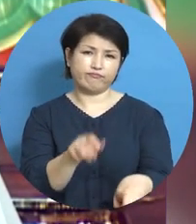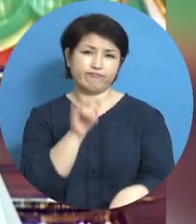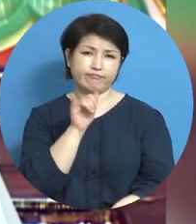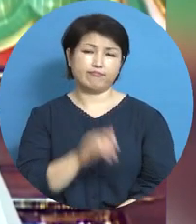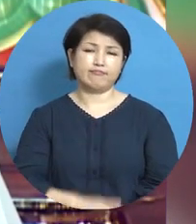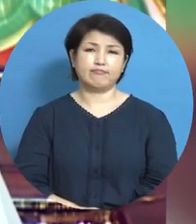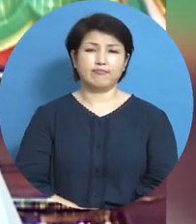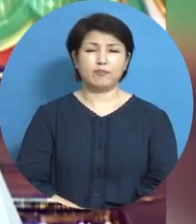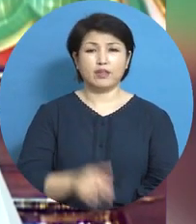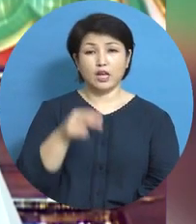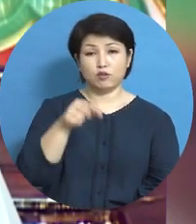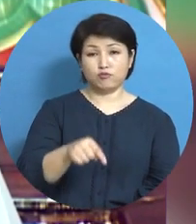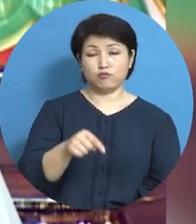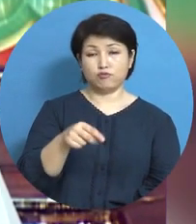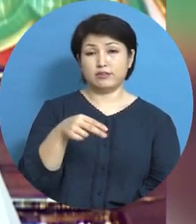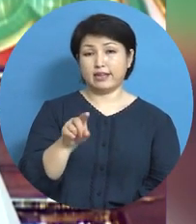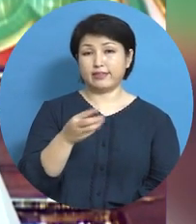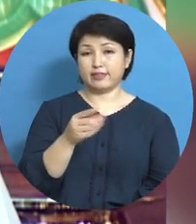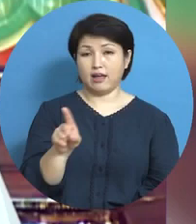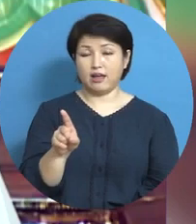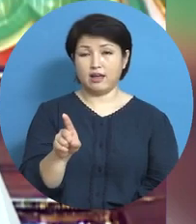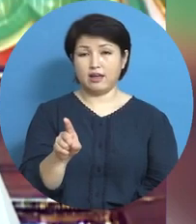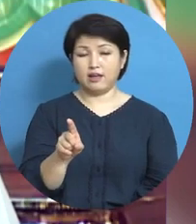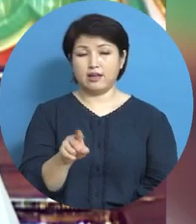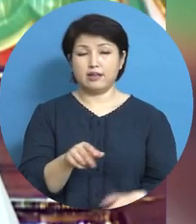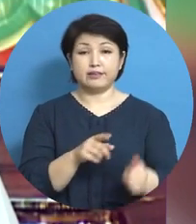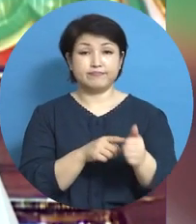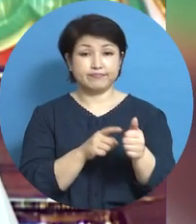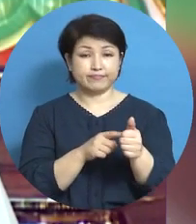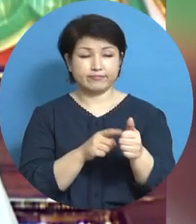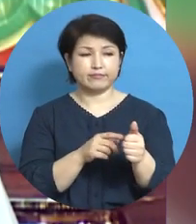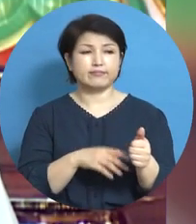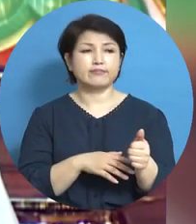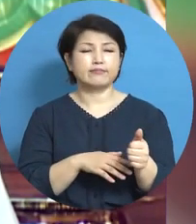이 수다타 장자는 그 이후에도